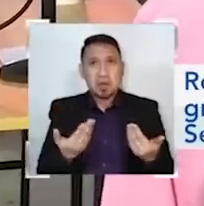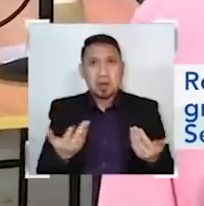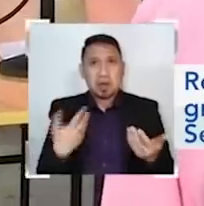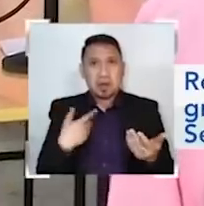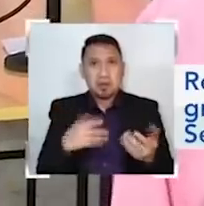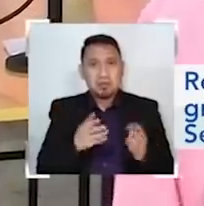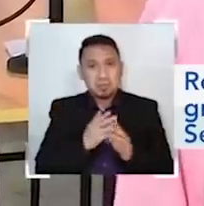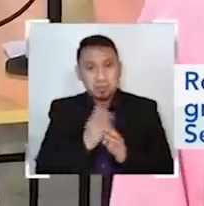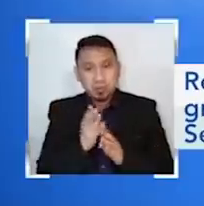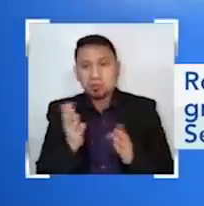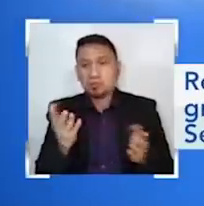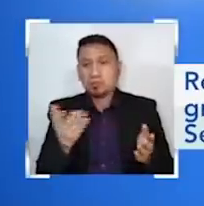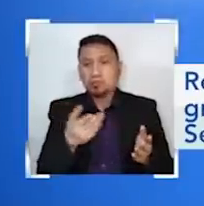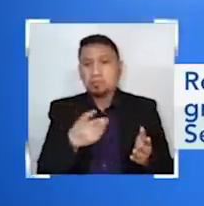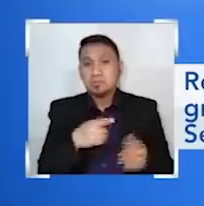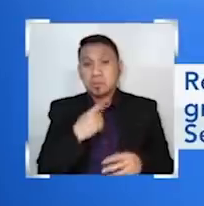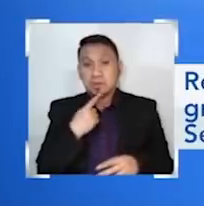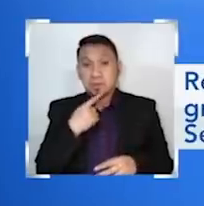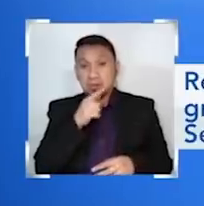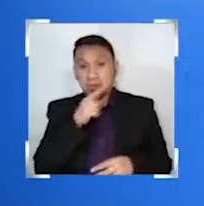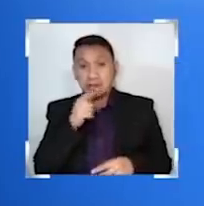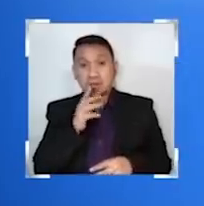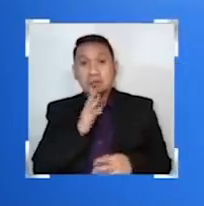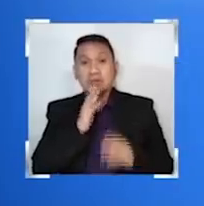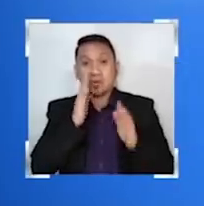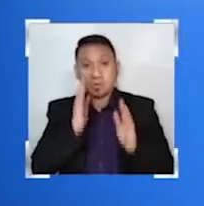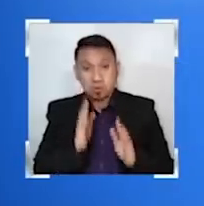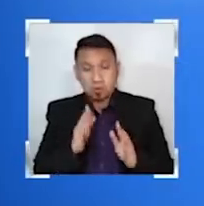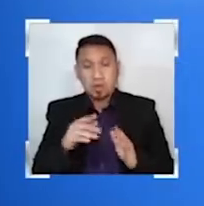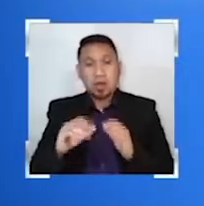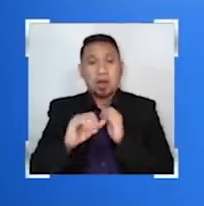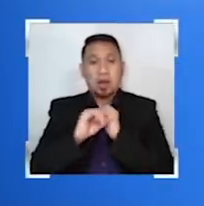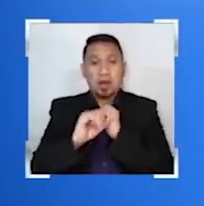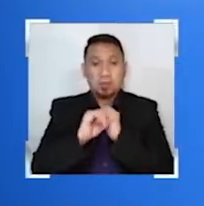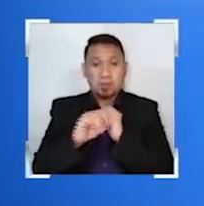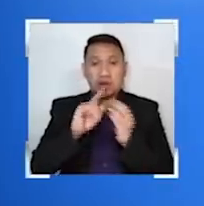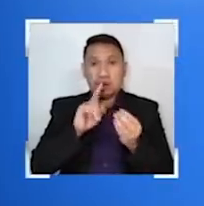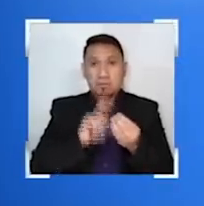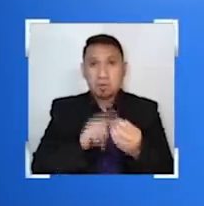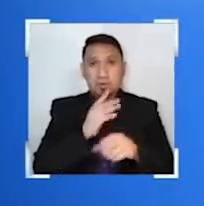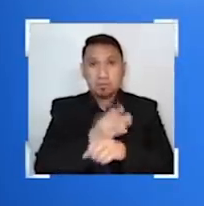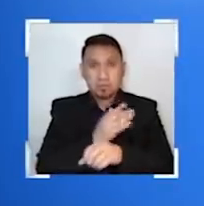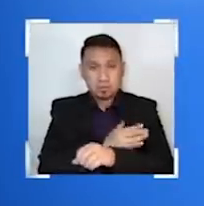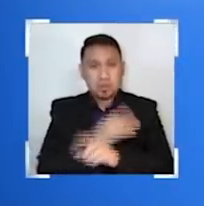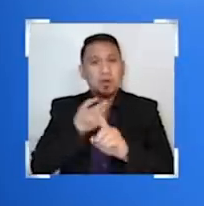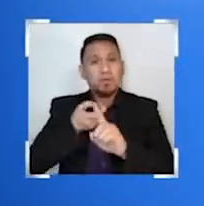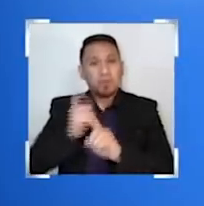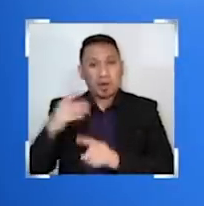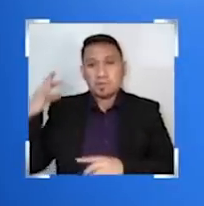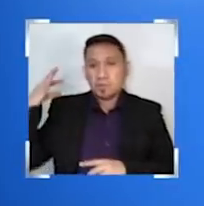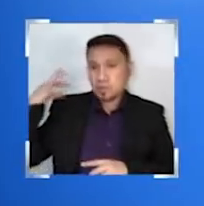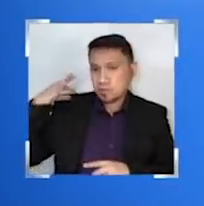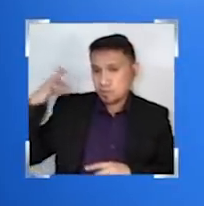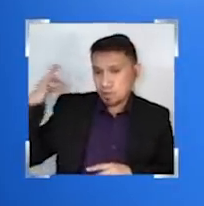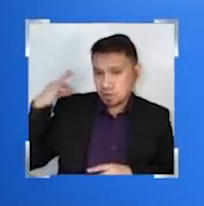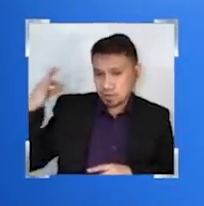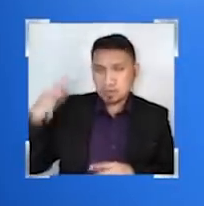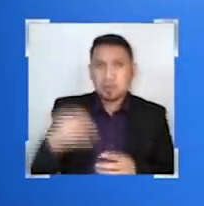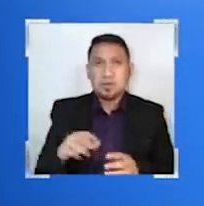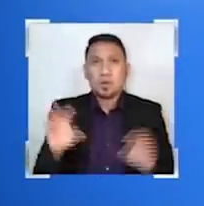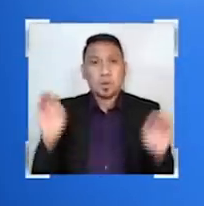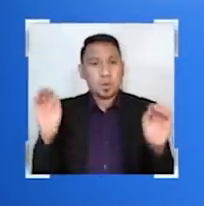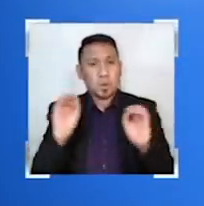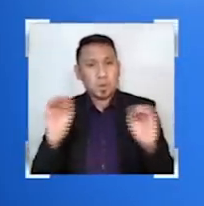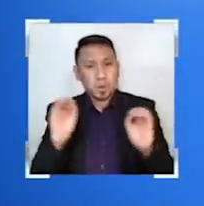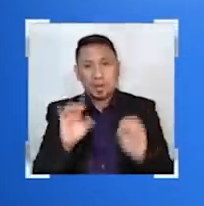sa tagapagsalita ni Robredo, ang kampanya nila ay umayabong sa inisyatibo at volunteerism at wala raw silang